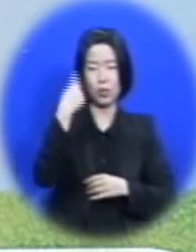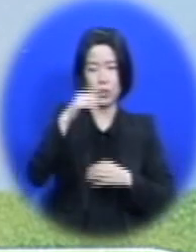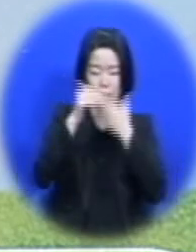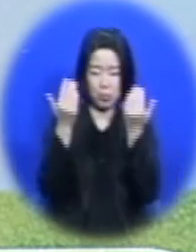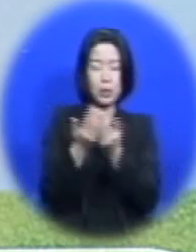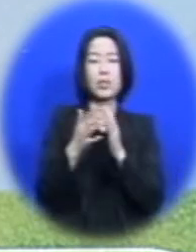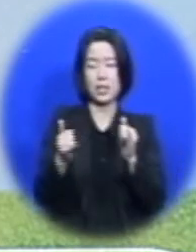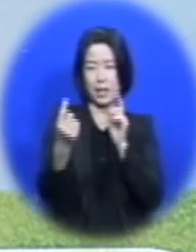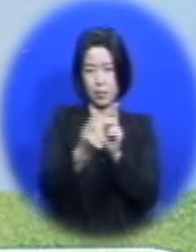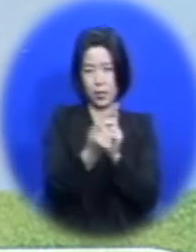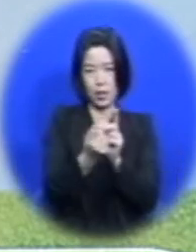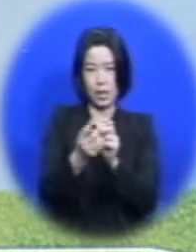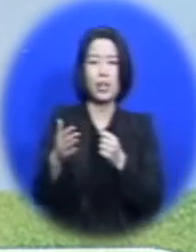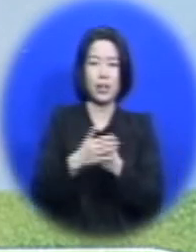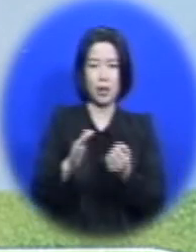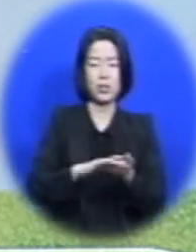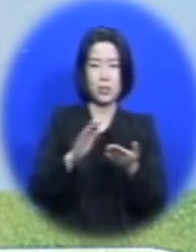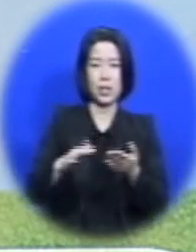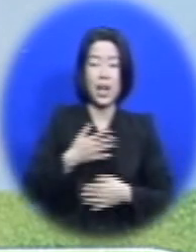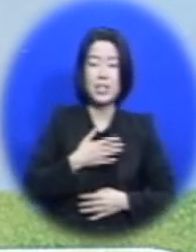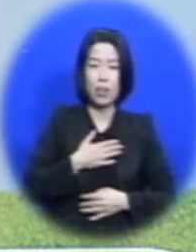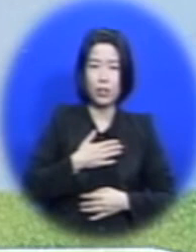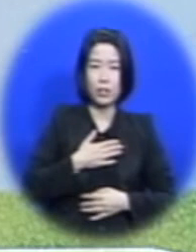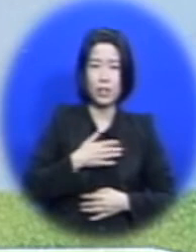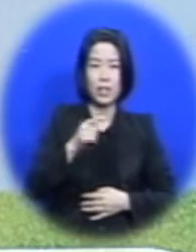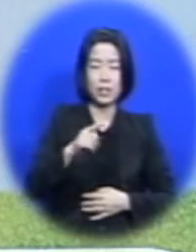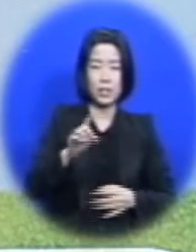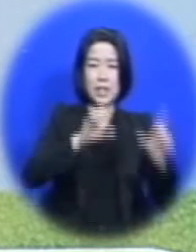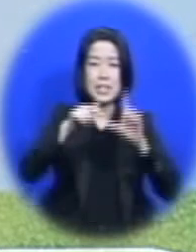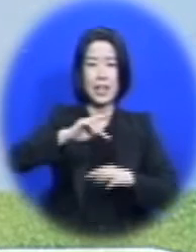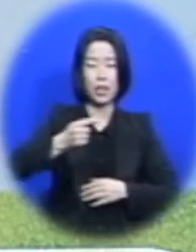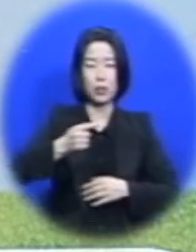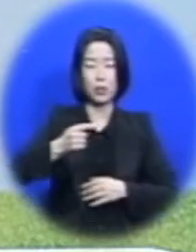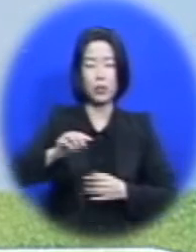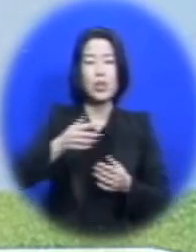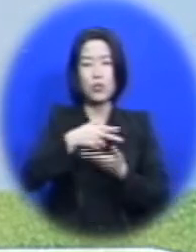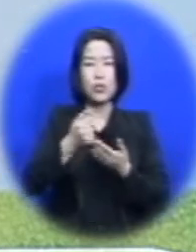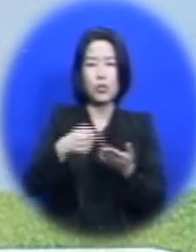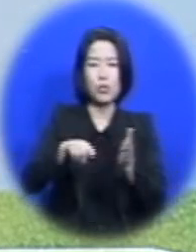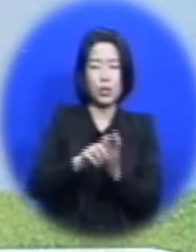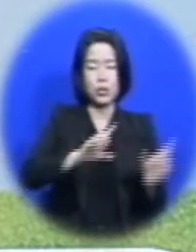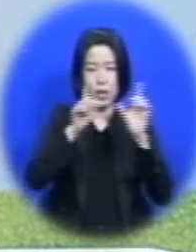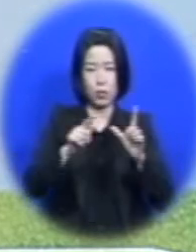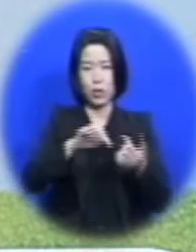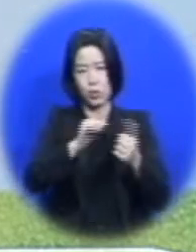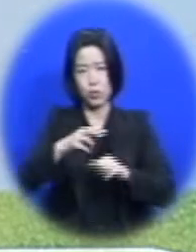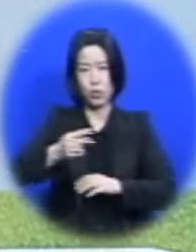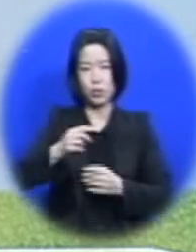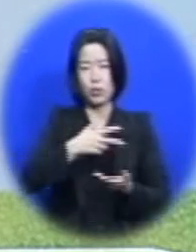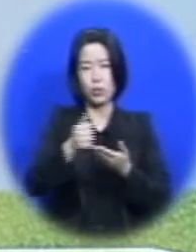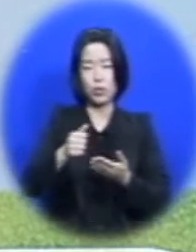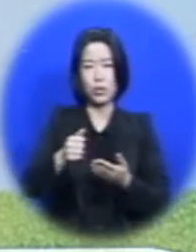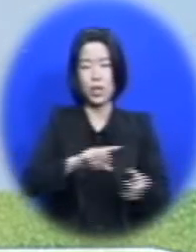대 했습니까 저는 살아도 주를 위해서 잡고 죽어도 주를 위해서 죽는다고 그랬는데 그